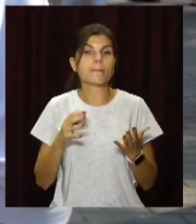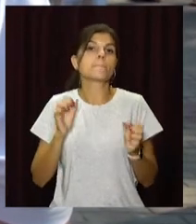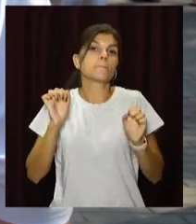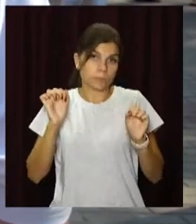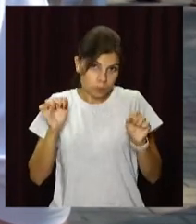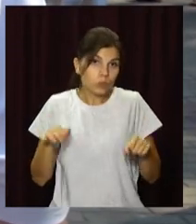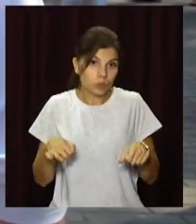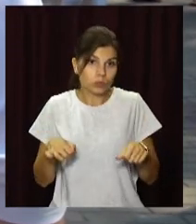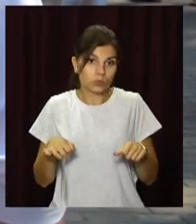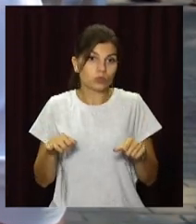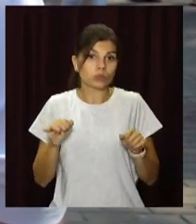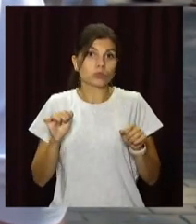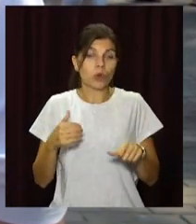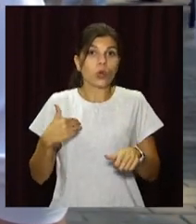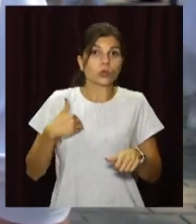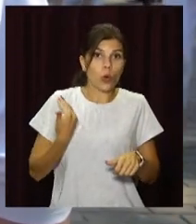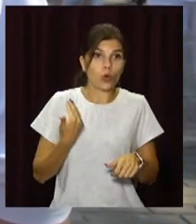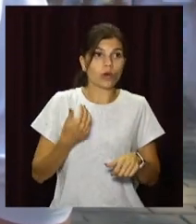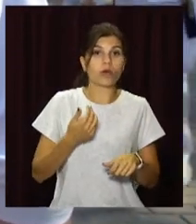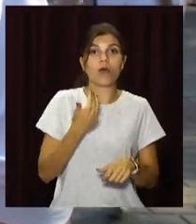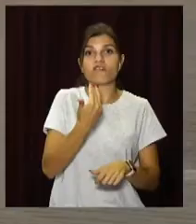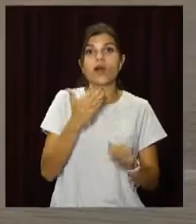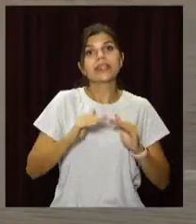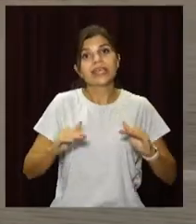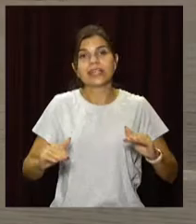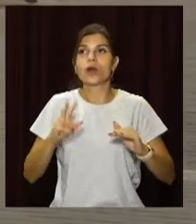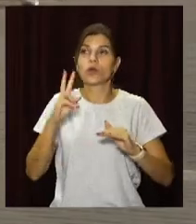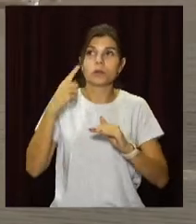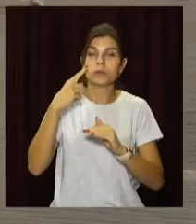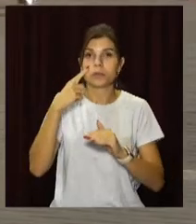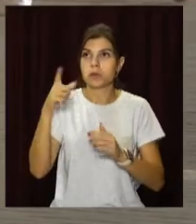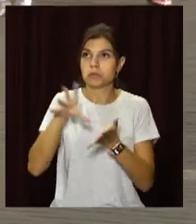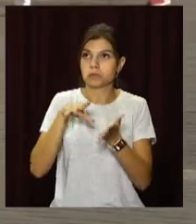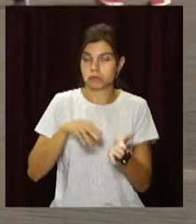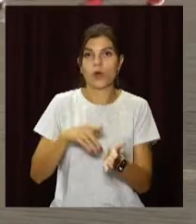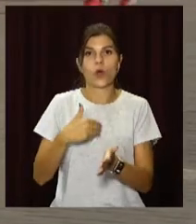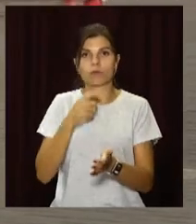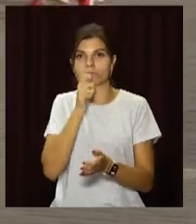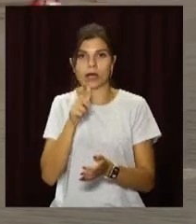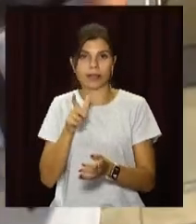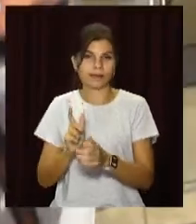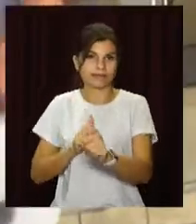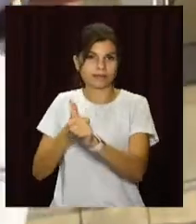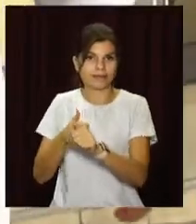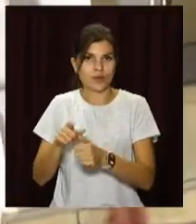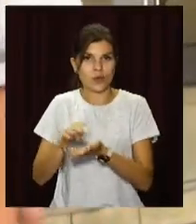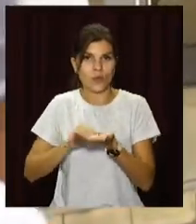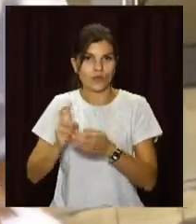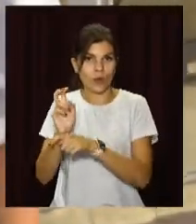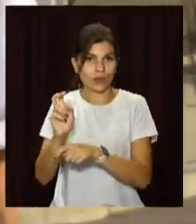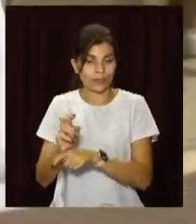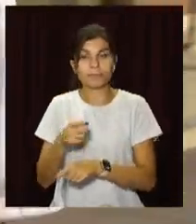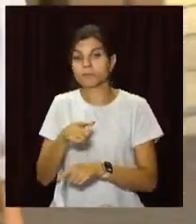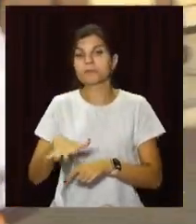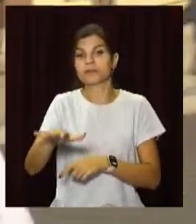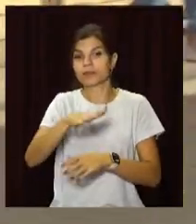мабуть, захочуть відвідати їхні діти. Але урочистостями свято не обмежилося. На території парку розгорнули локації,